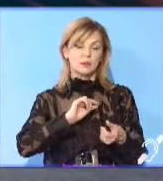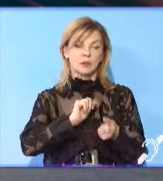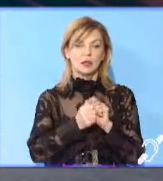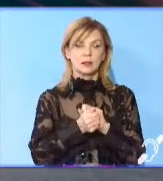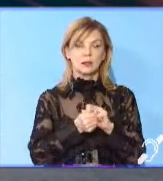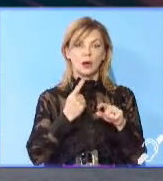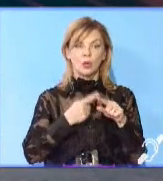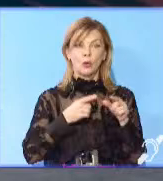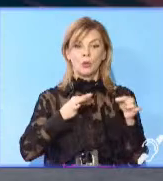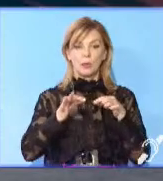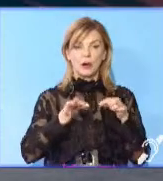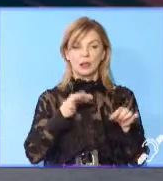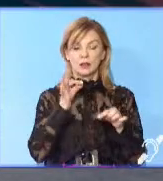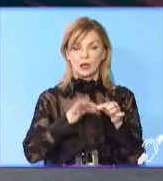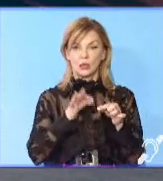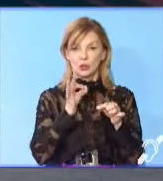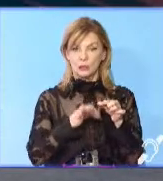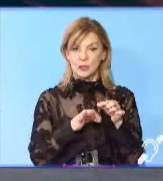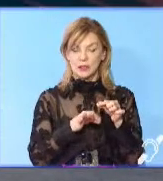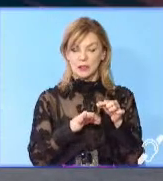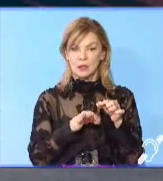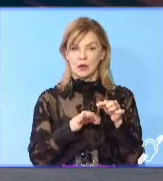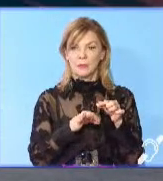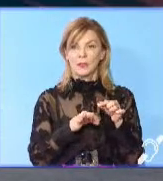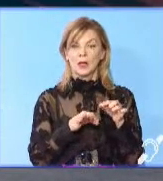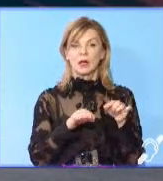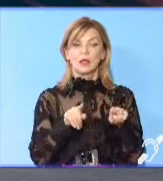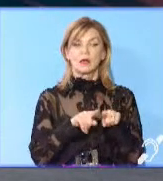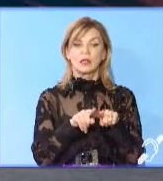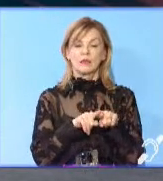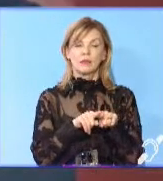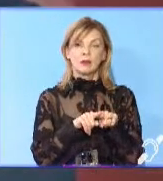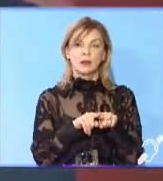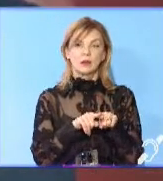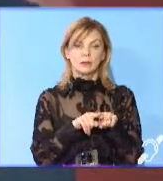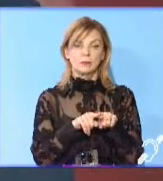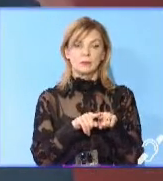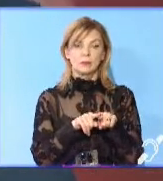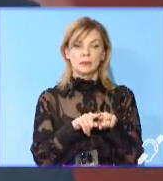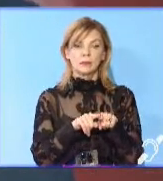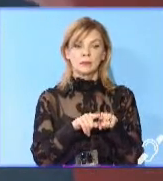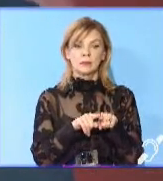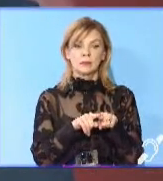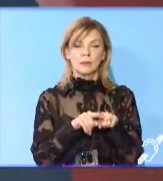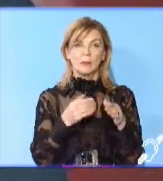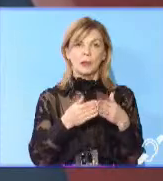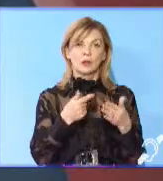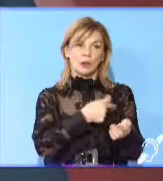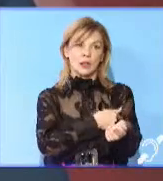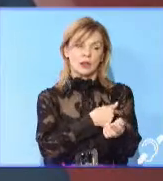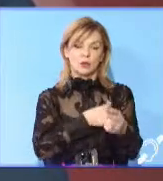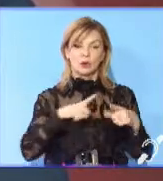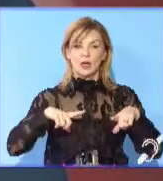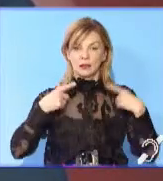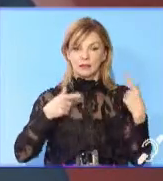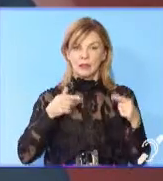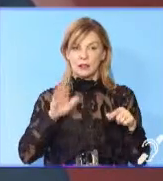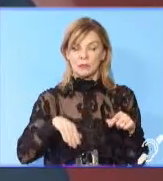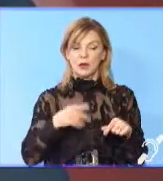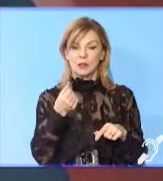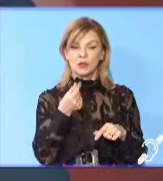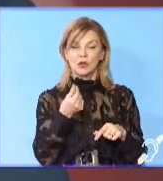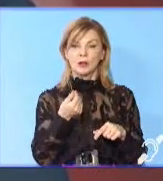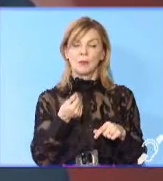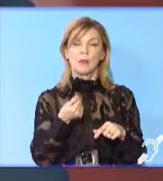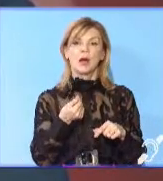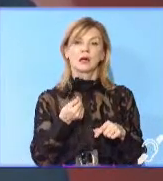fie cu un plan de economisire. În afară de protecția pentru asigurarea de viață, mai ai niște bani puși